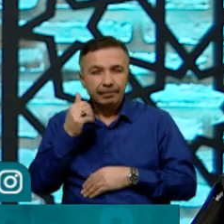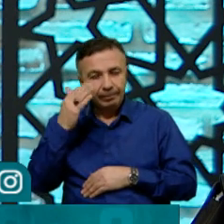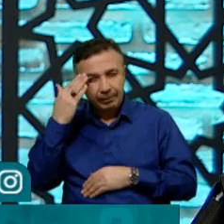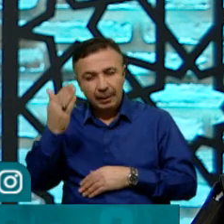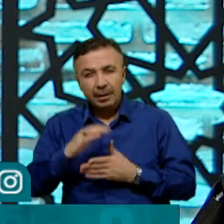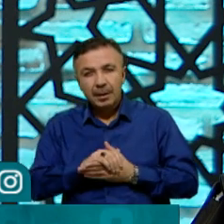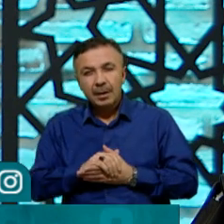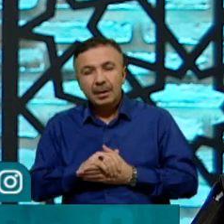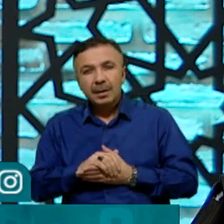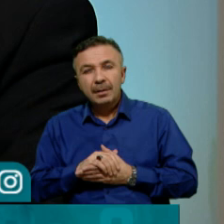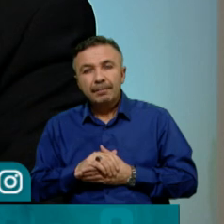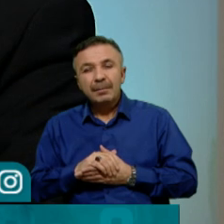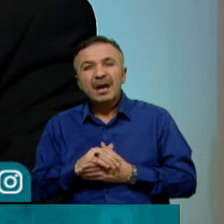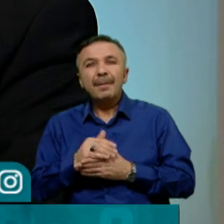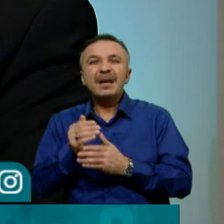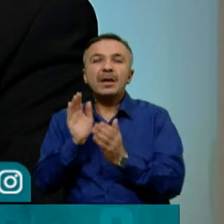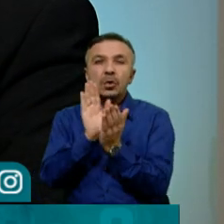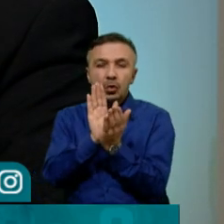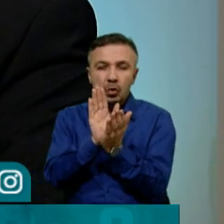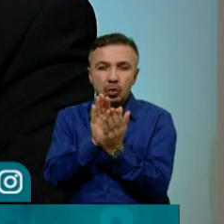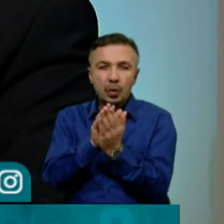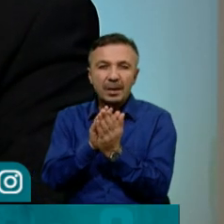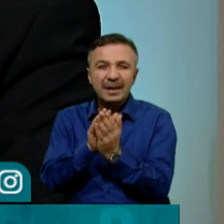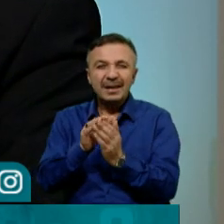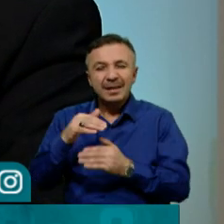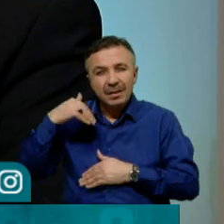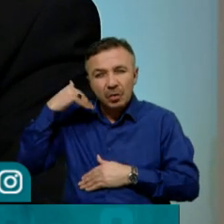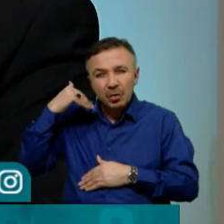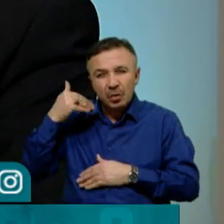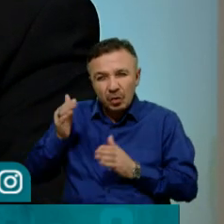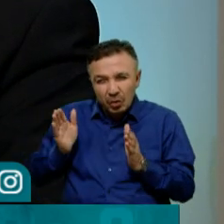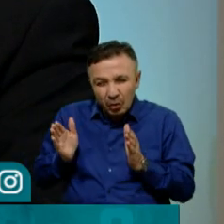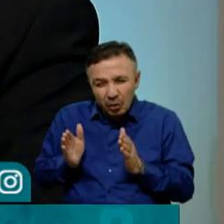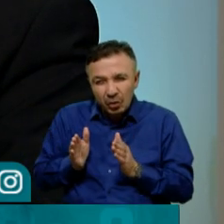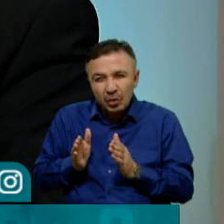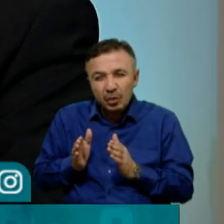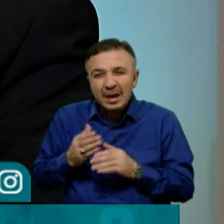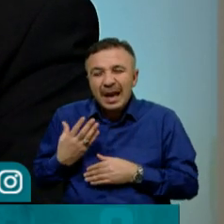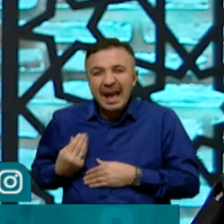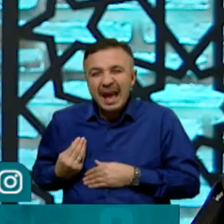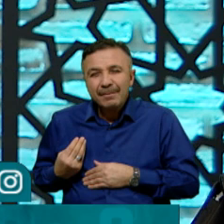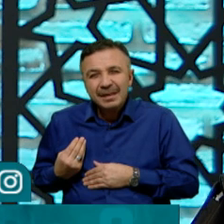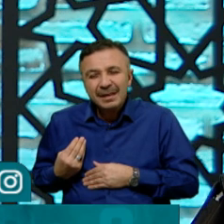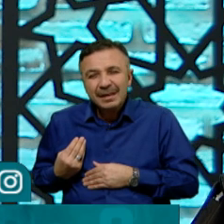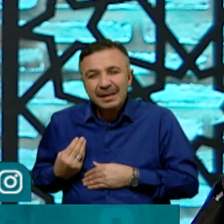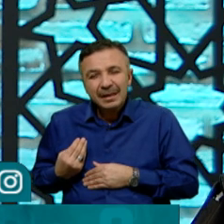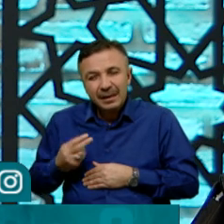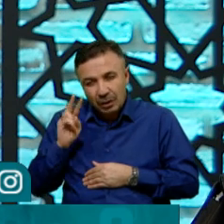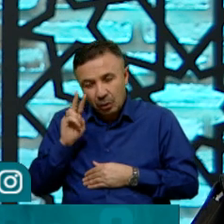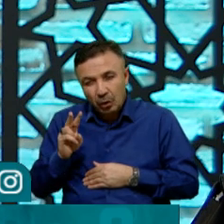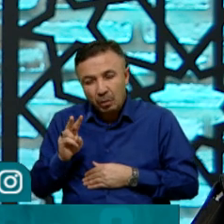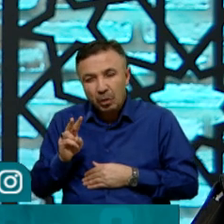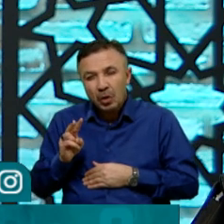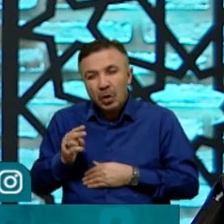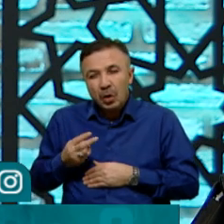köpeğin kuzuyu emzirdiği haberini izledik bu dinen caiz midir yani o hayvanı kuzuyu an